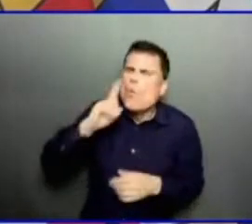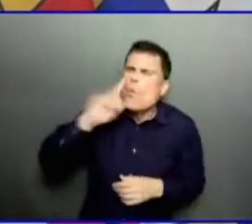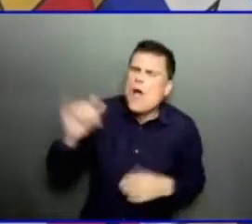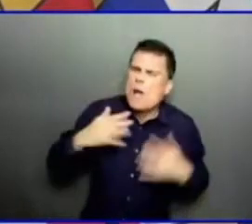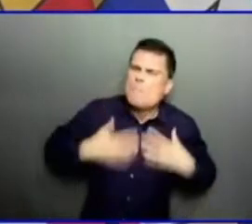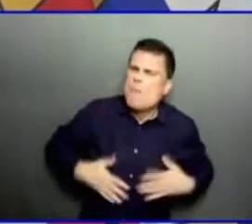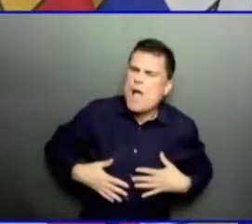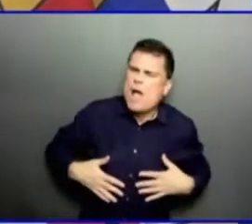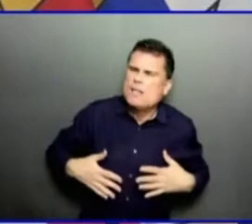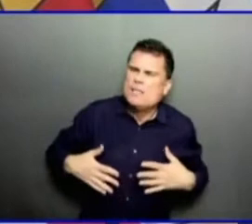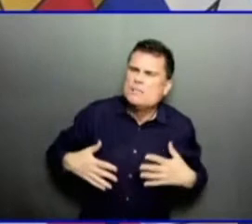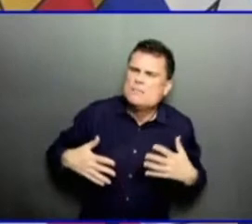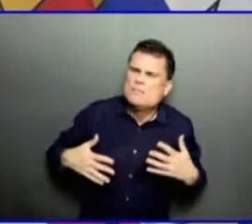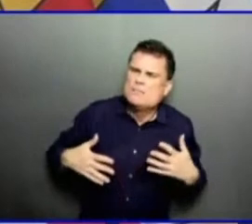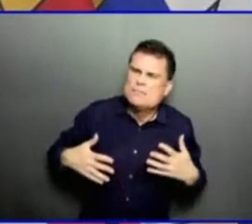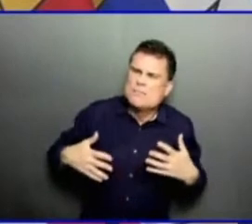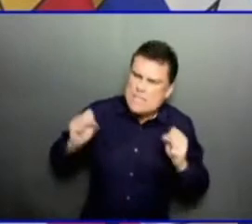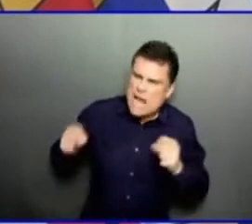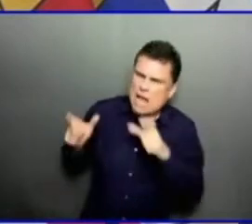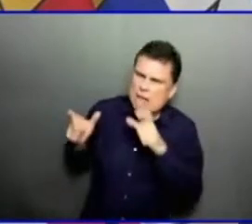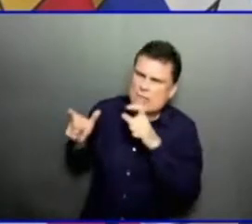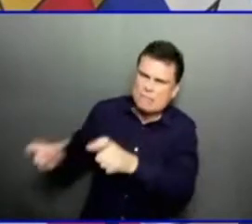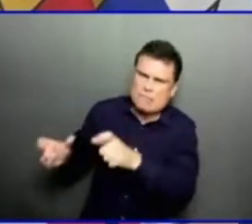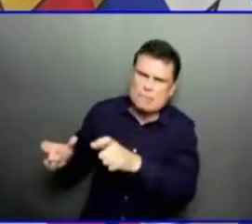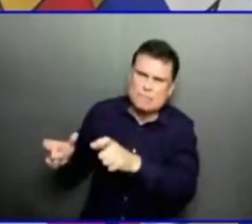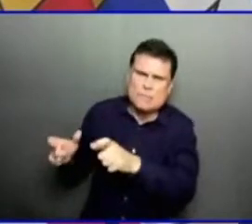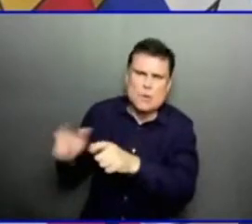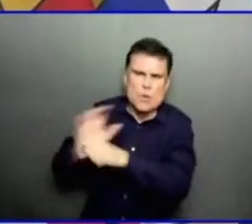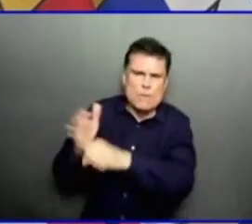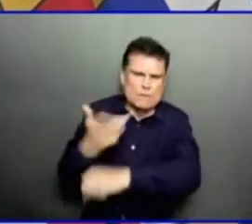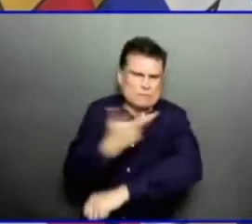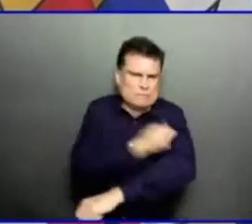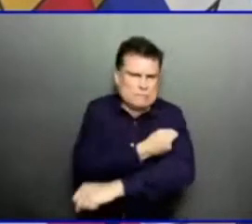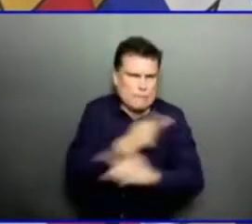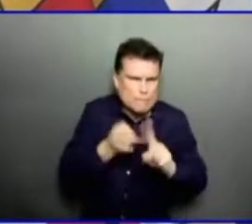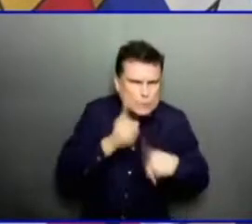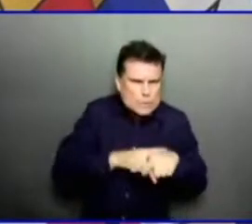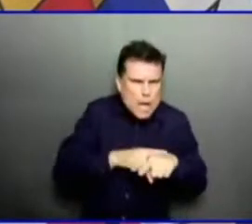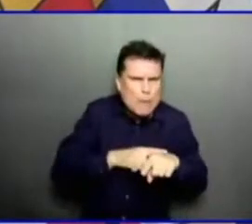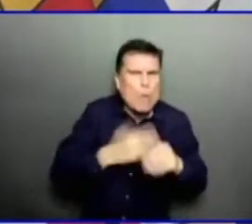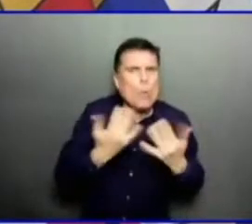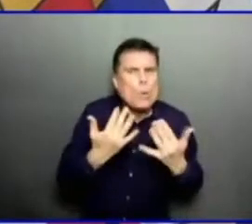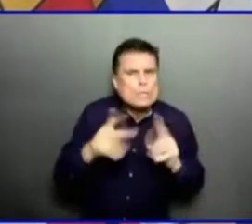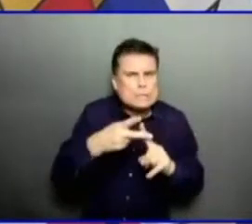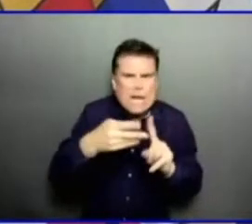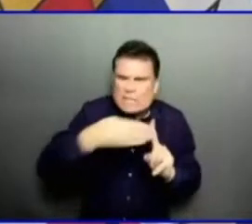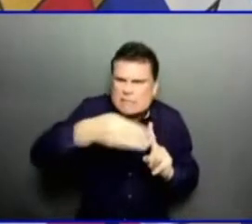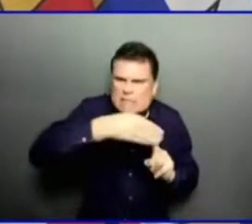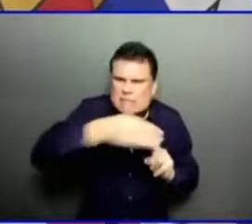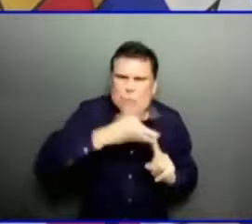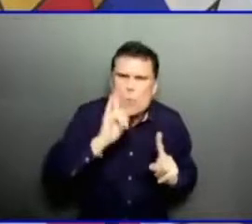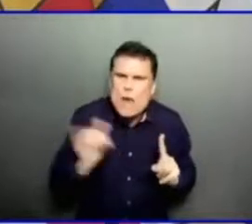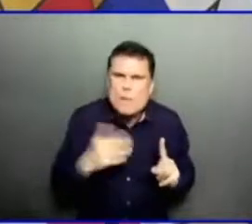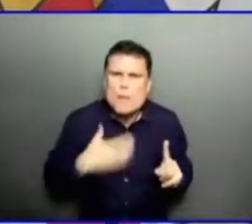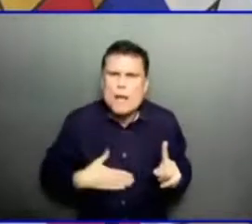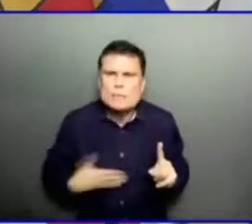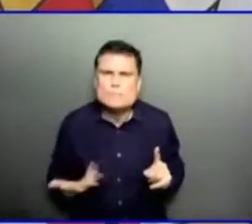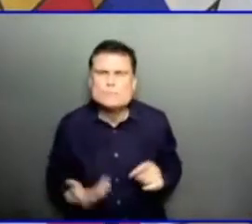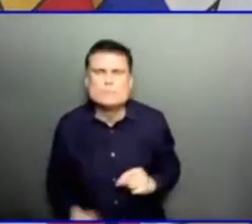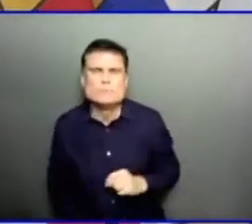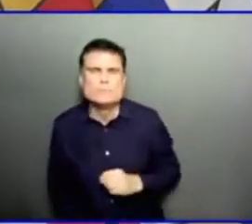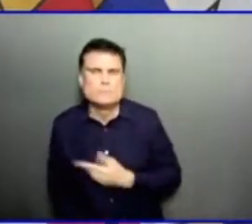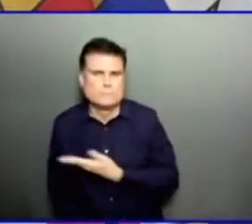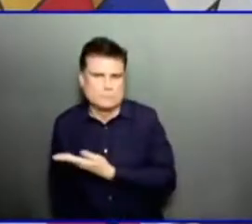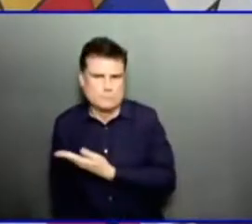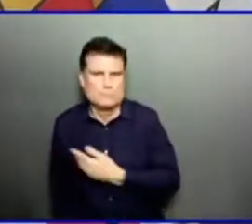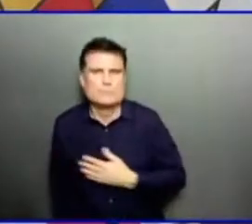人体的抗体情况怎么样？那么会不会有很多的情况严重的情况发生这